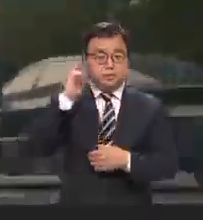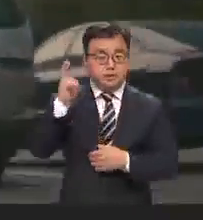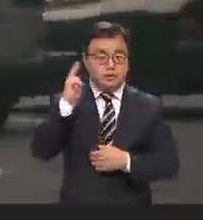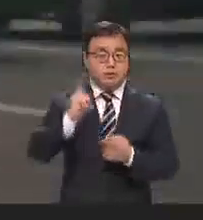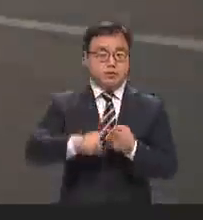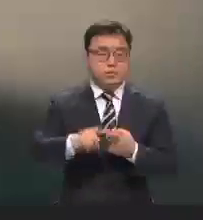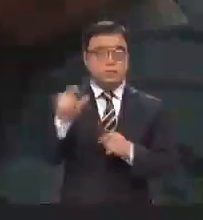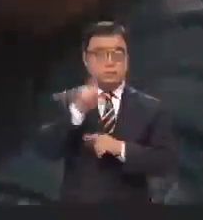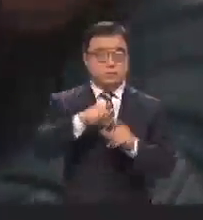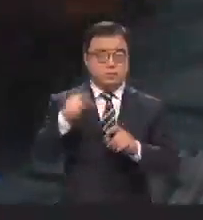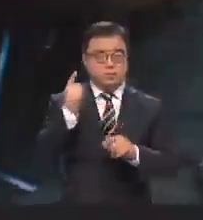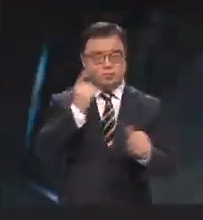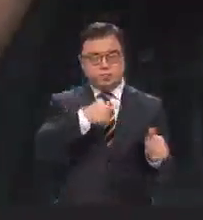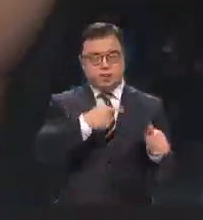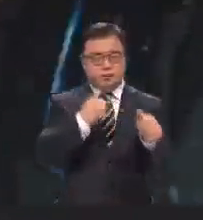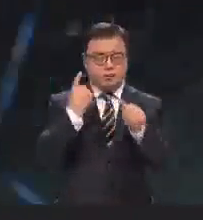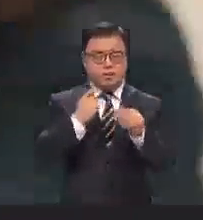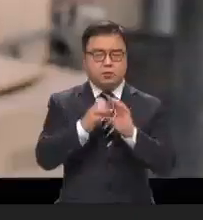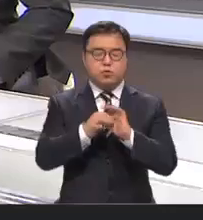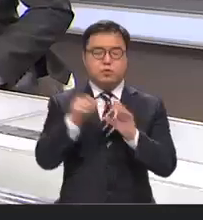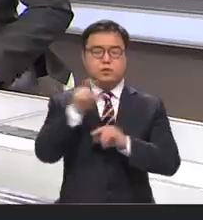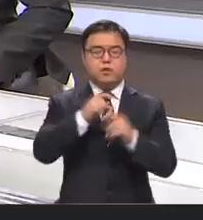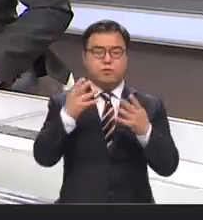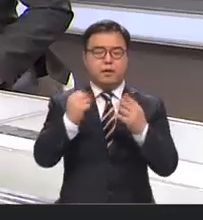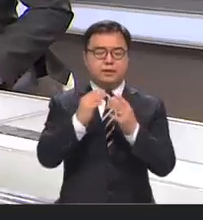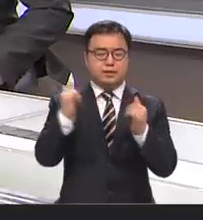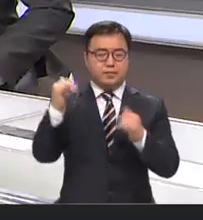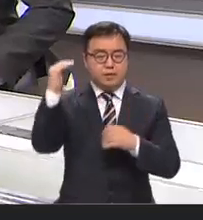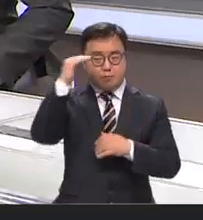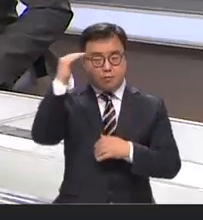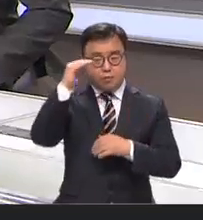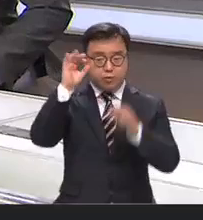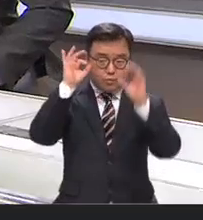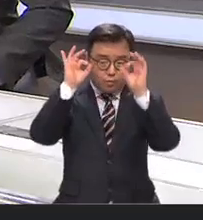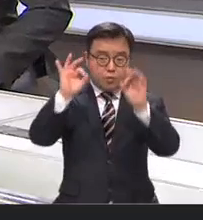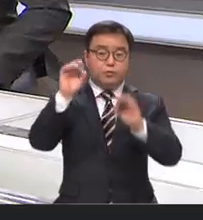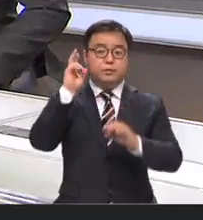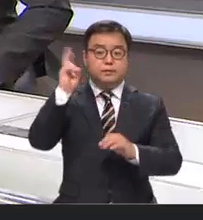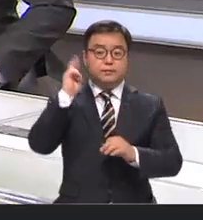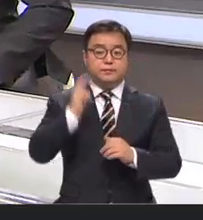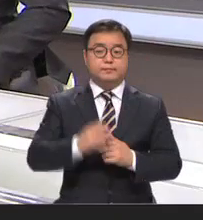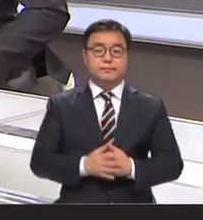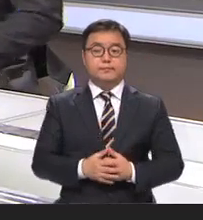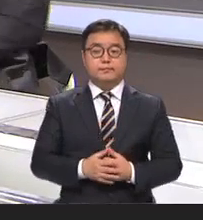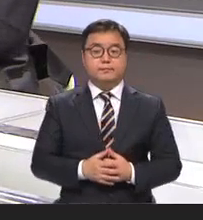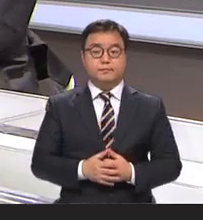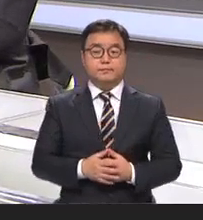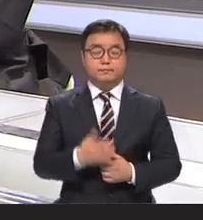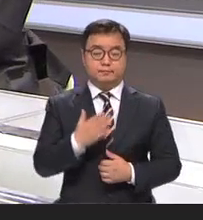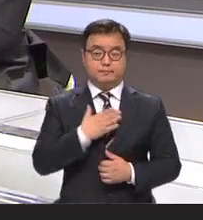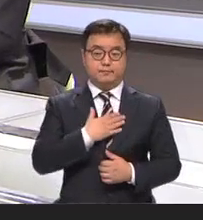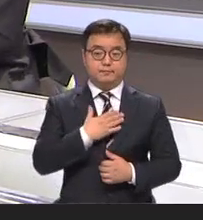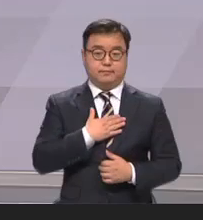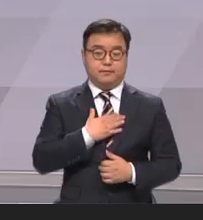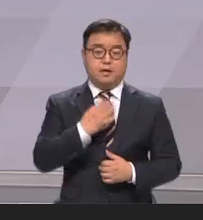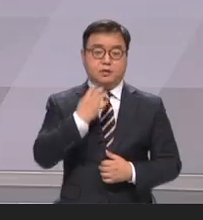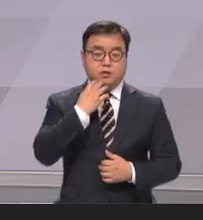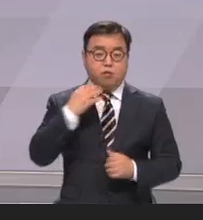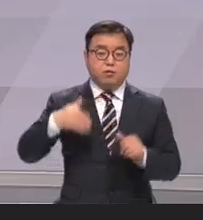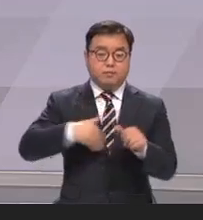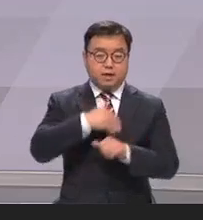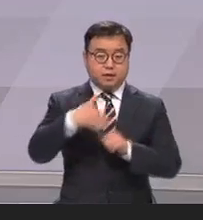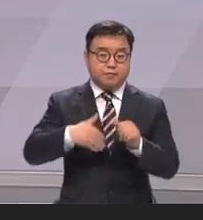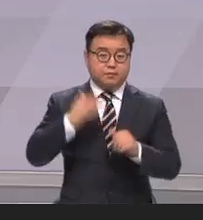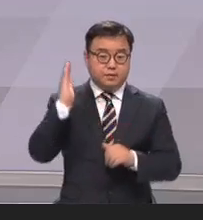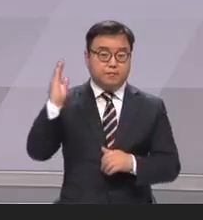일종의 낚시 역할을 해서 더욱 많은 관객들이 헐리우드 영화를 보게 될 것 같습니다. 그럴 것 같습니다. 예. 무엇보다 저도 이제 서울이 배경이 됐다는